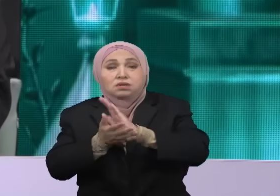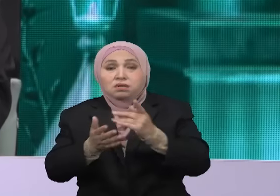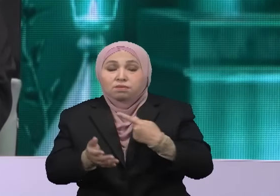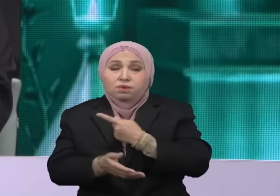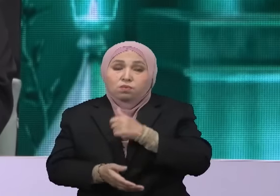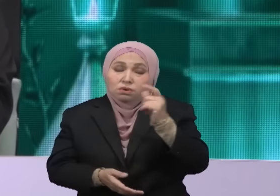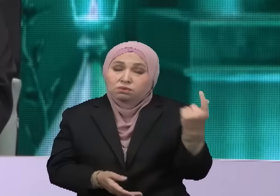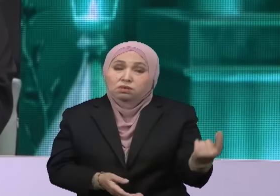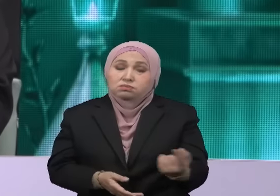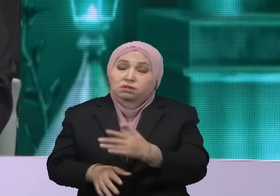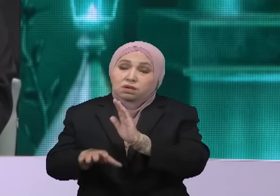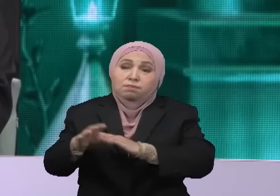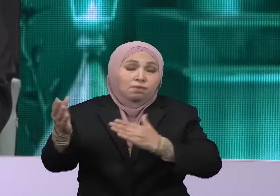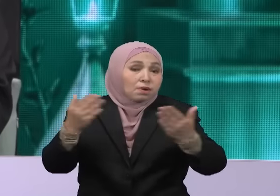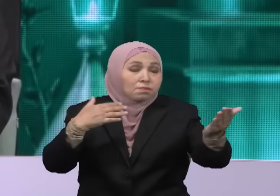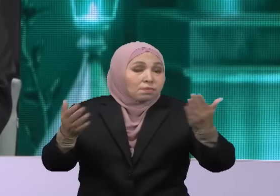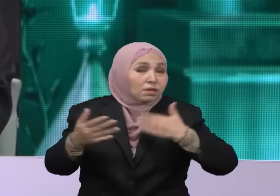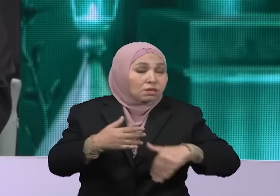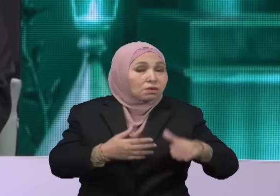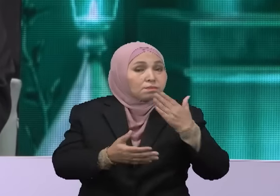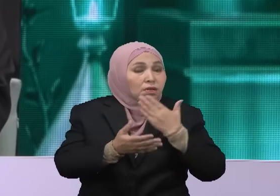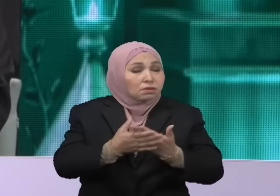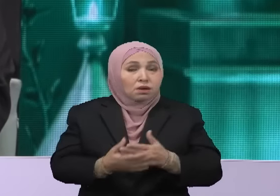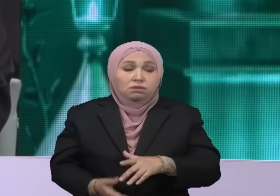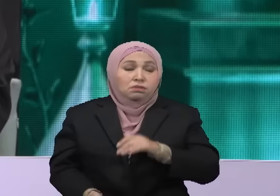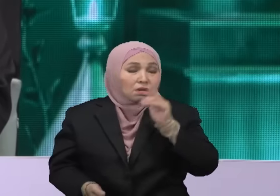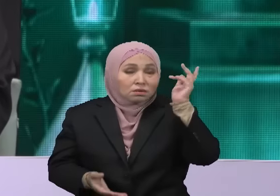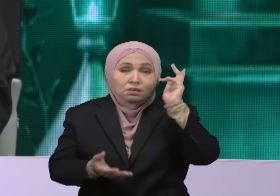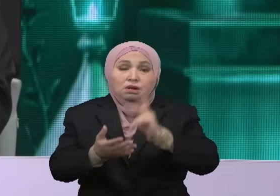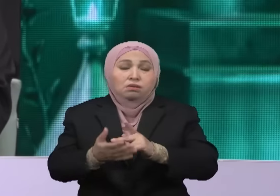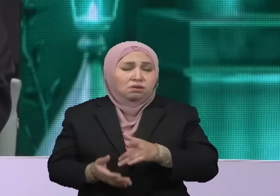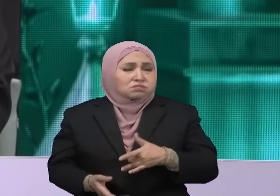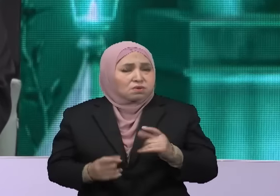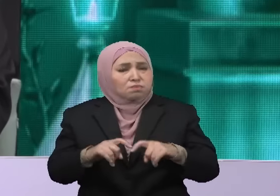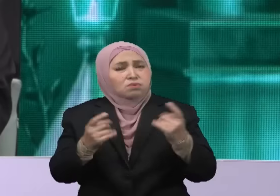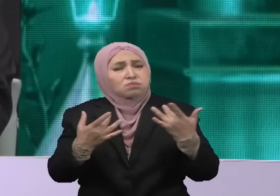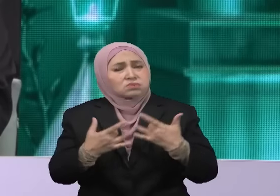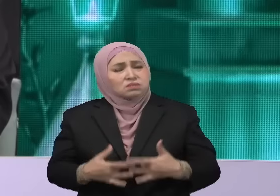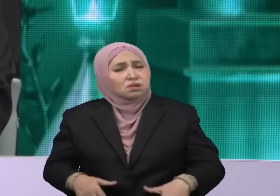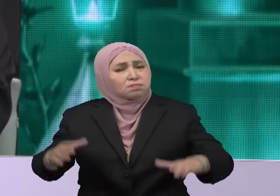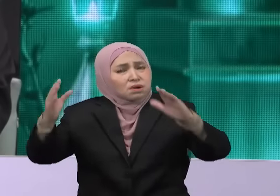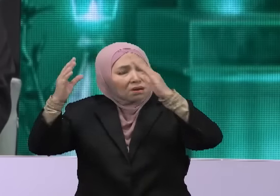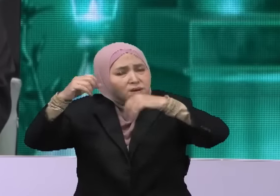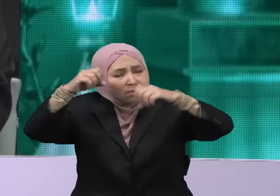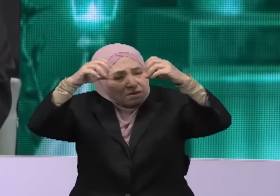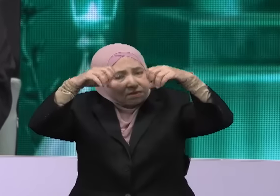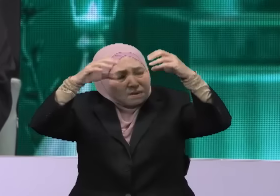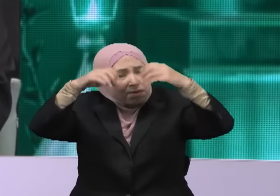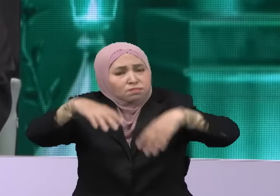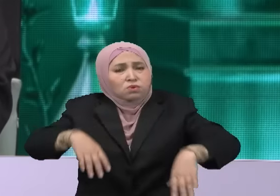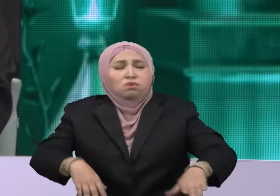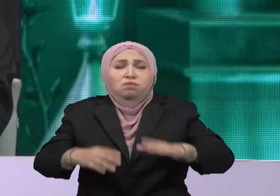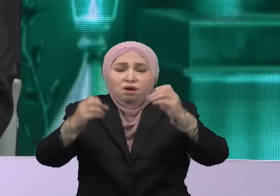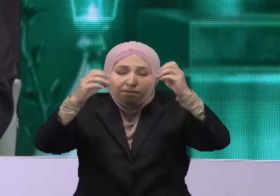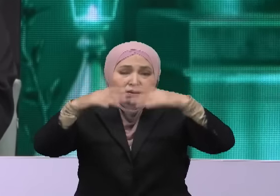sentiasa mengajak manusia kepada kebaikan, ya Allah. Tidak mengenal erti putus asa, ya Allah. Kami berharap kepada rahmat pertolonganmu, ya Allah.